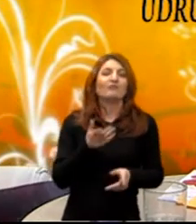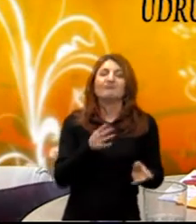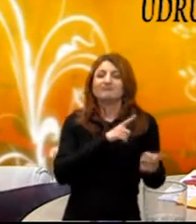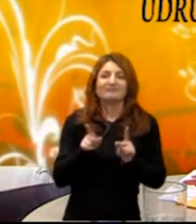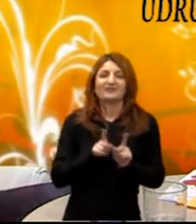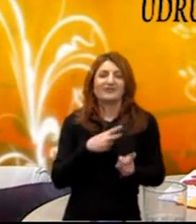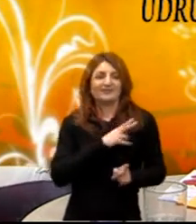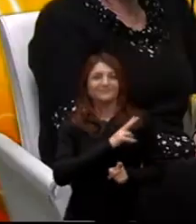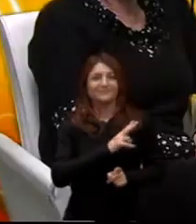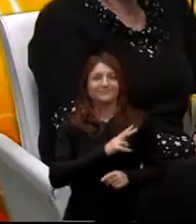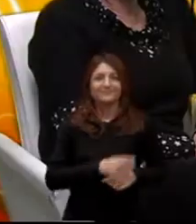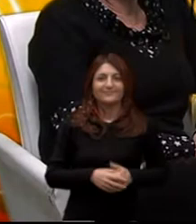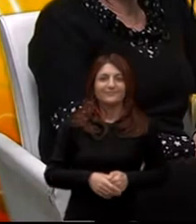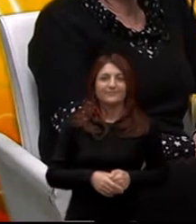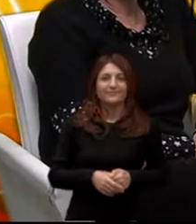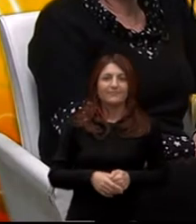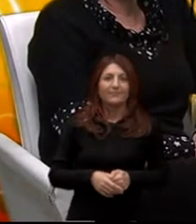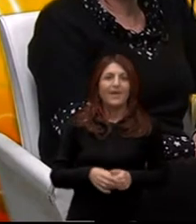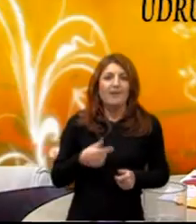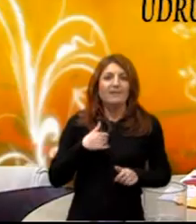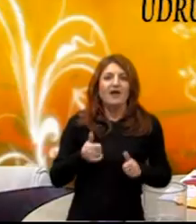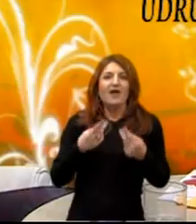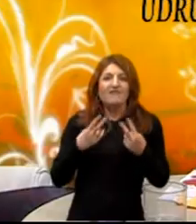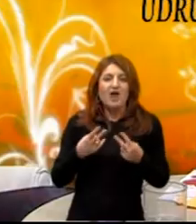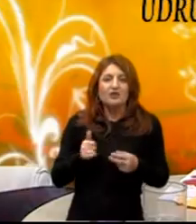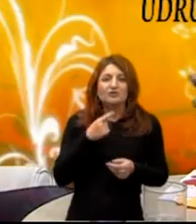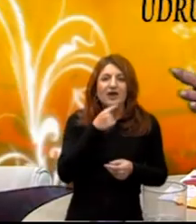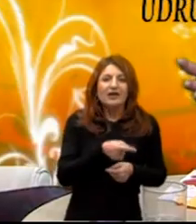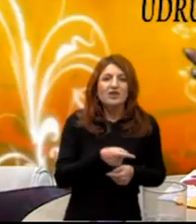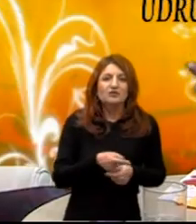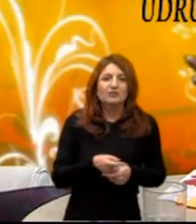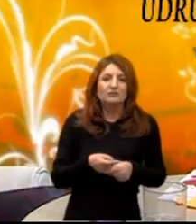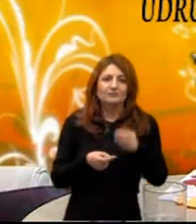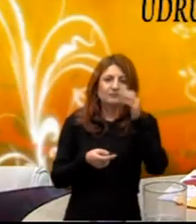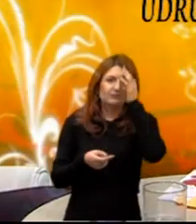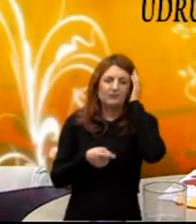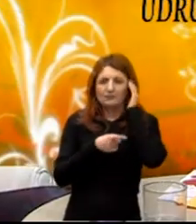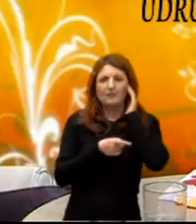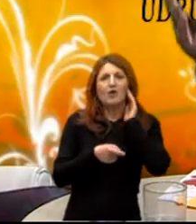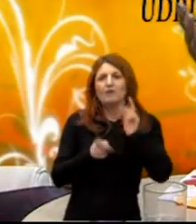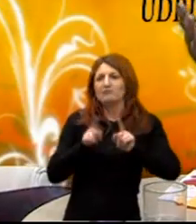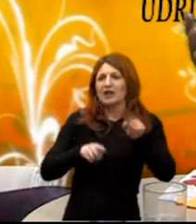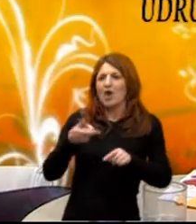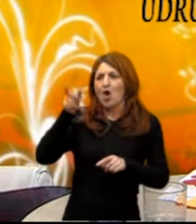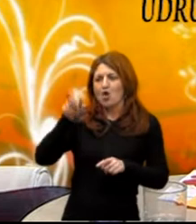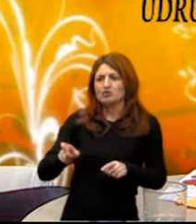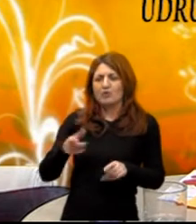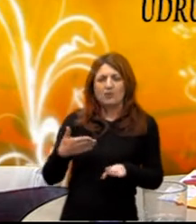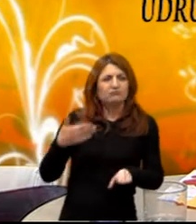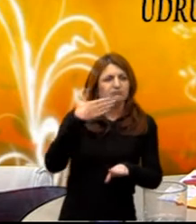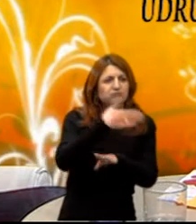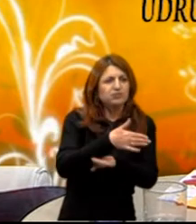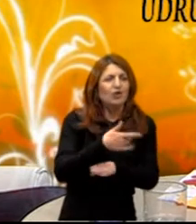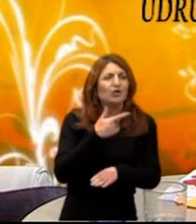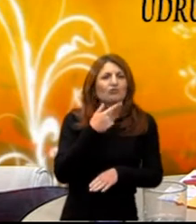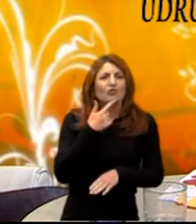je zapravo direktno provodila taj program. Jako mi je važno to reći, jer oni kod vas dođu možda neke osobe osobe koje još